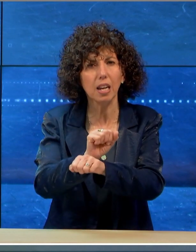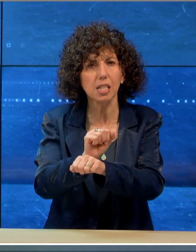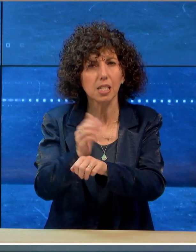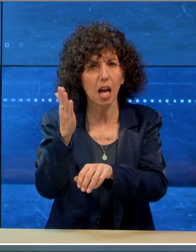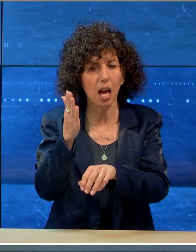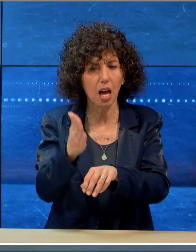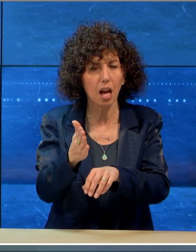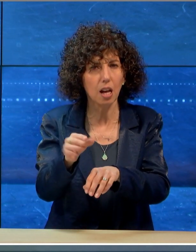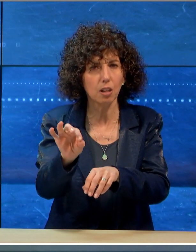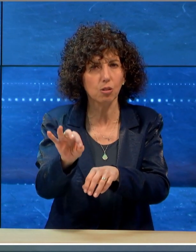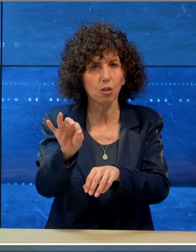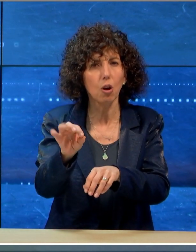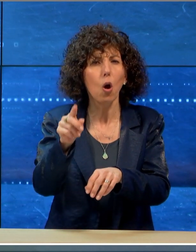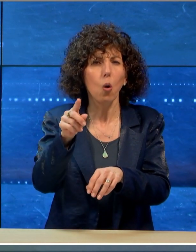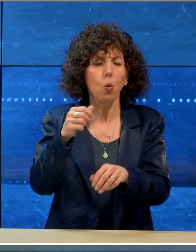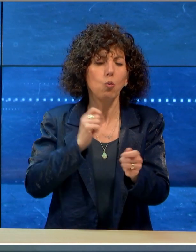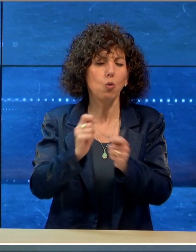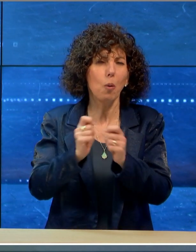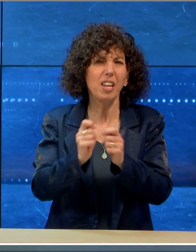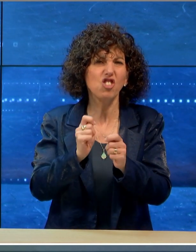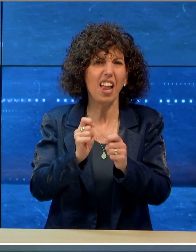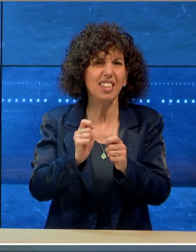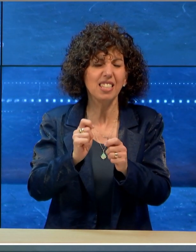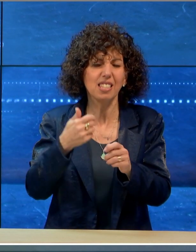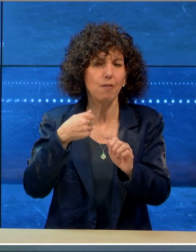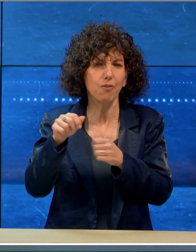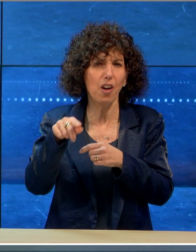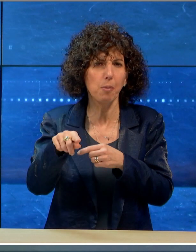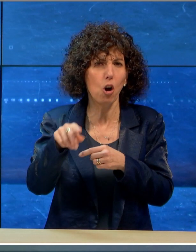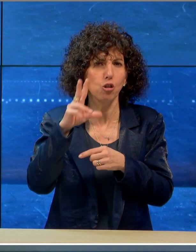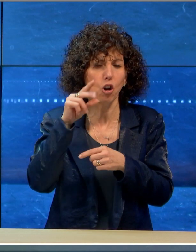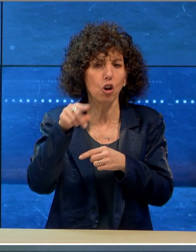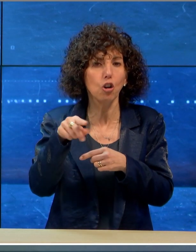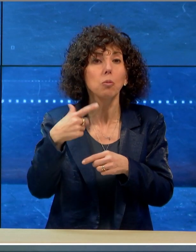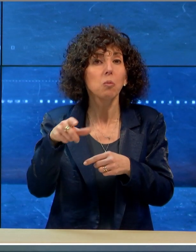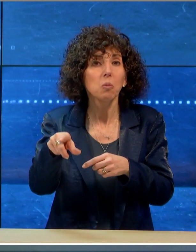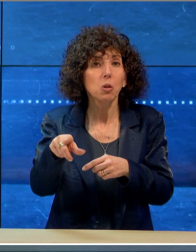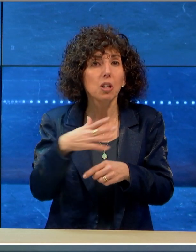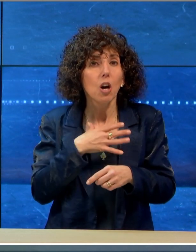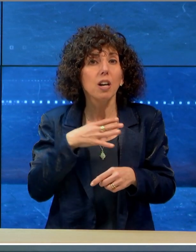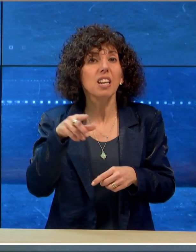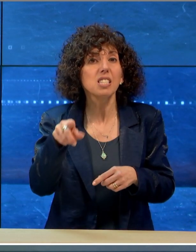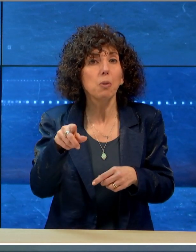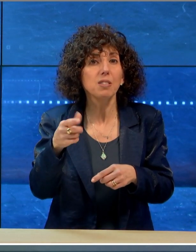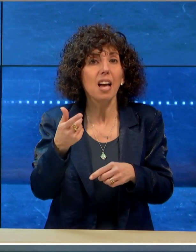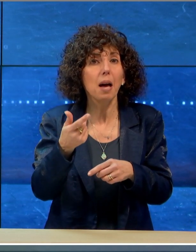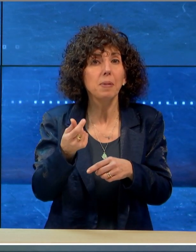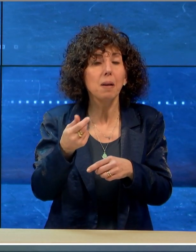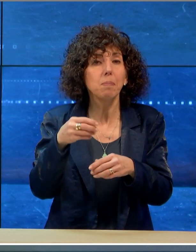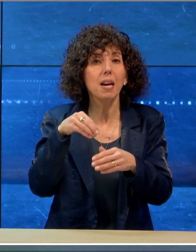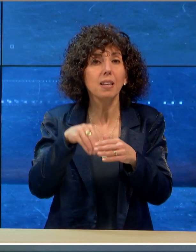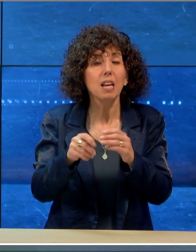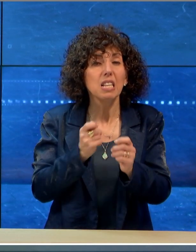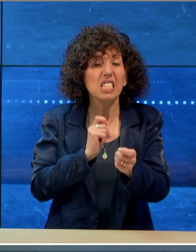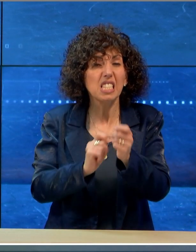flagranza un Ao commercialista del posto resosi responsabile di detenzione ai